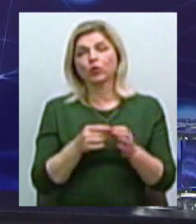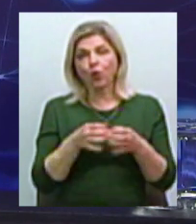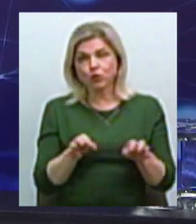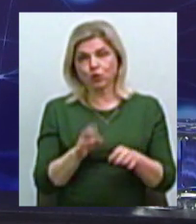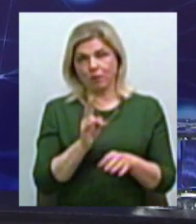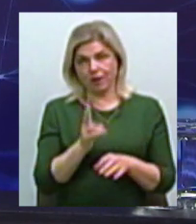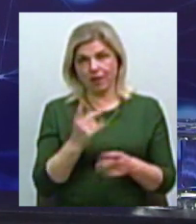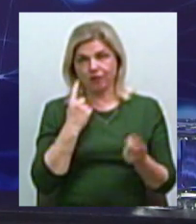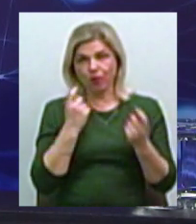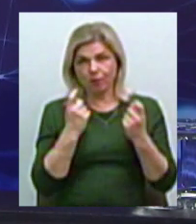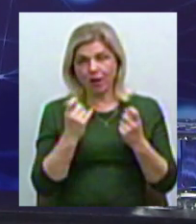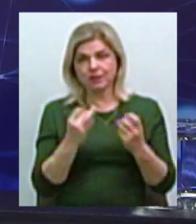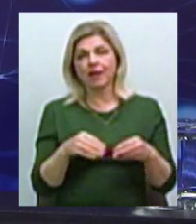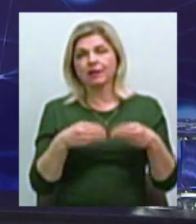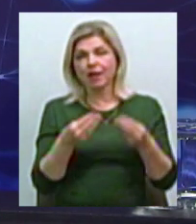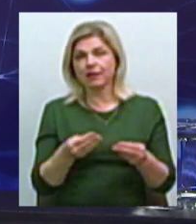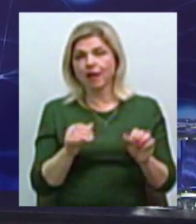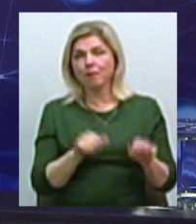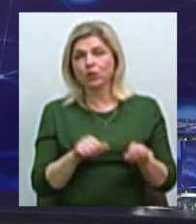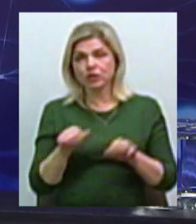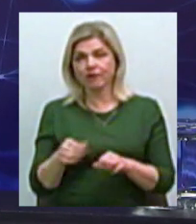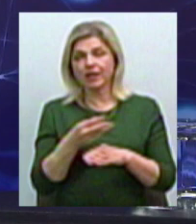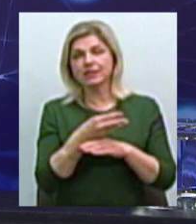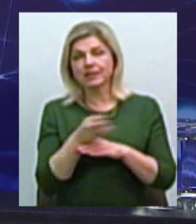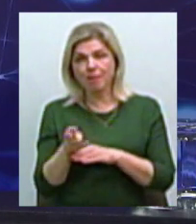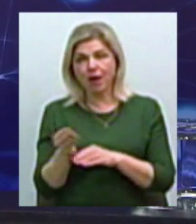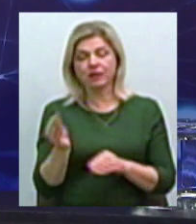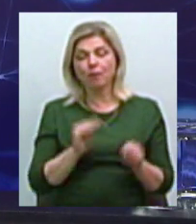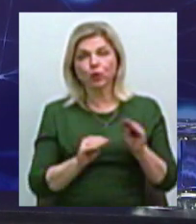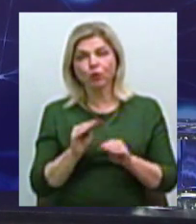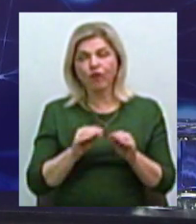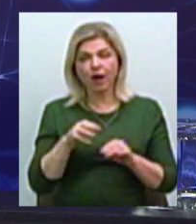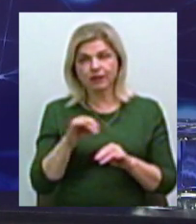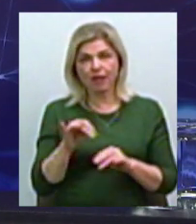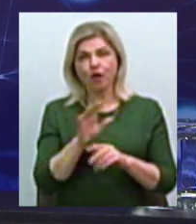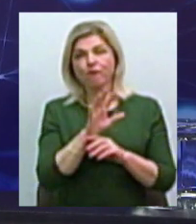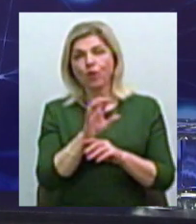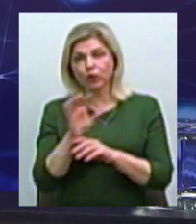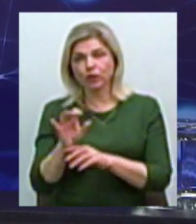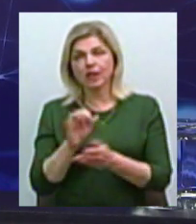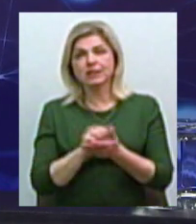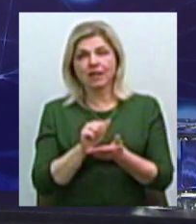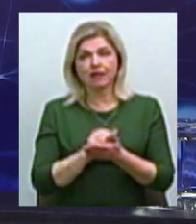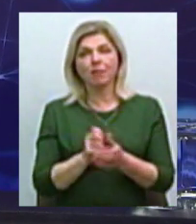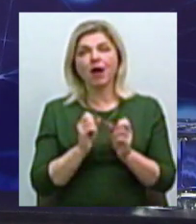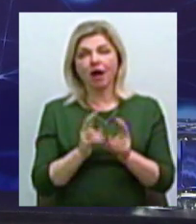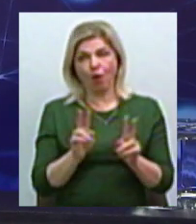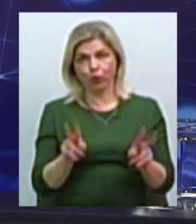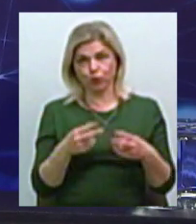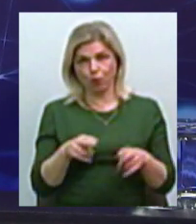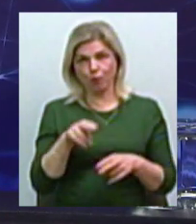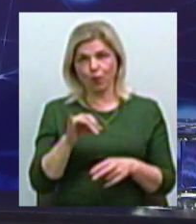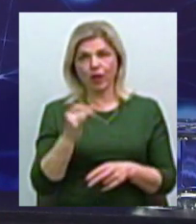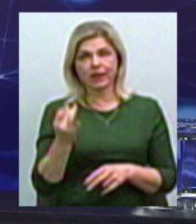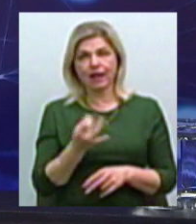дали можливість знімати, монтувати, фотографувати, займатися, тобто як клуб по інтересам,